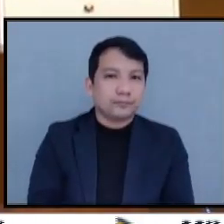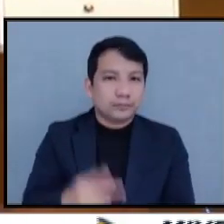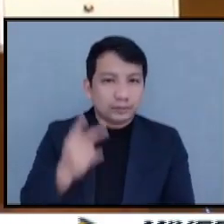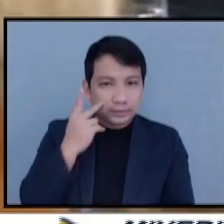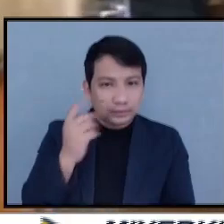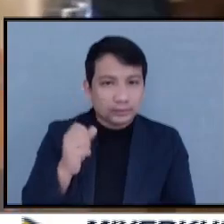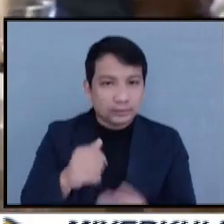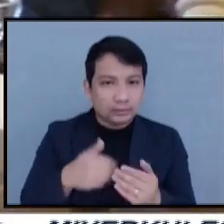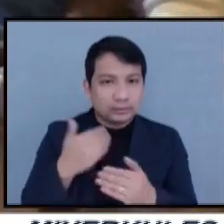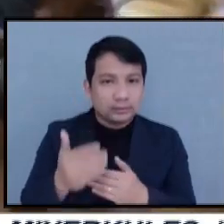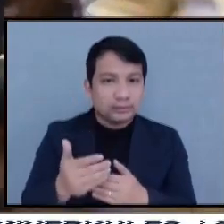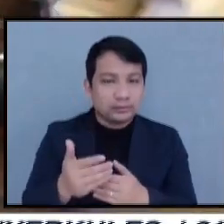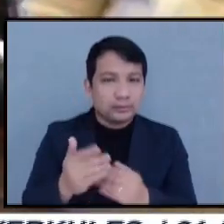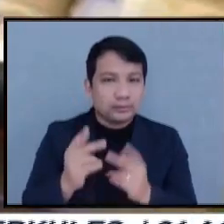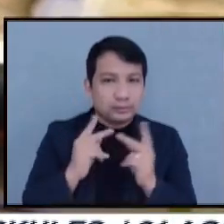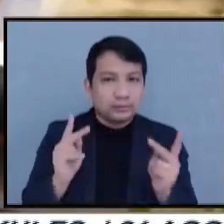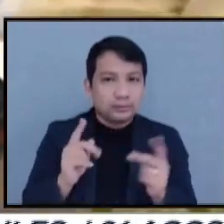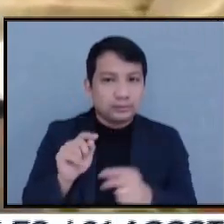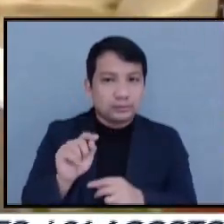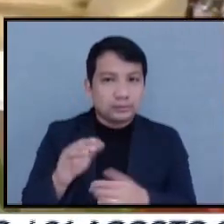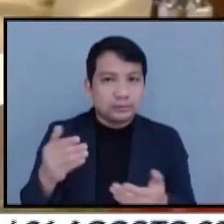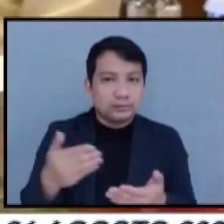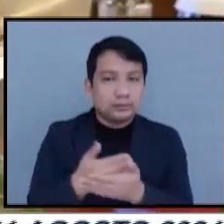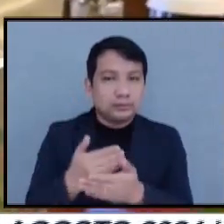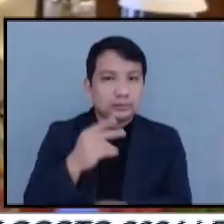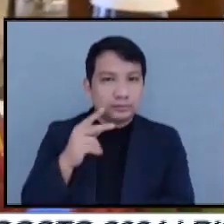Pasyente, para sa Pambansang TV, sa Bagong Pilipinas.